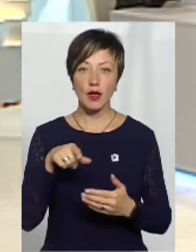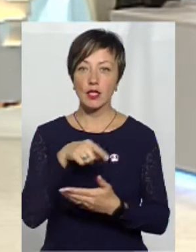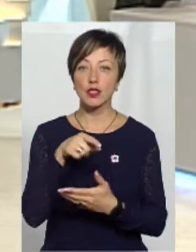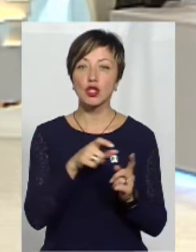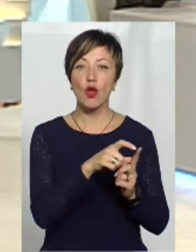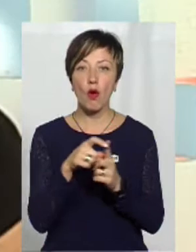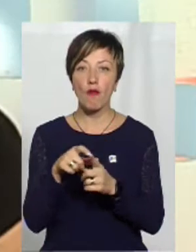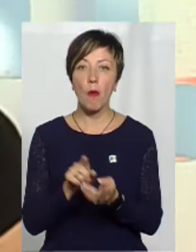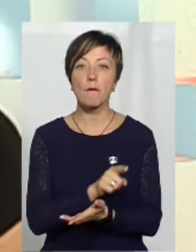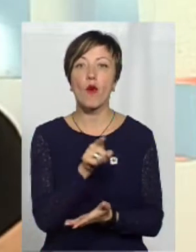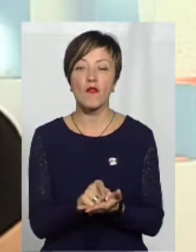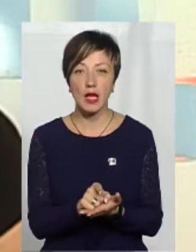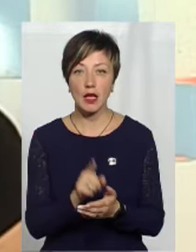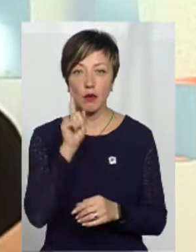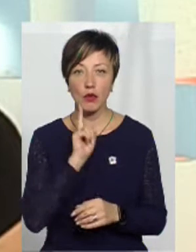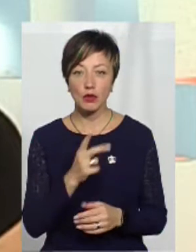Да? Поки що ми бачимо